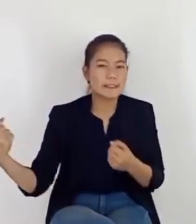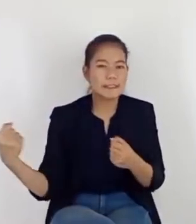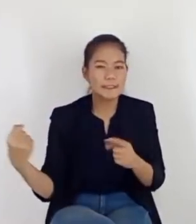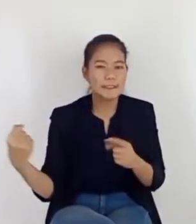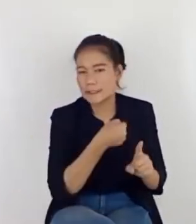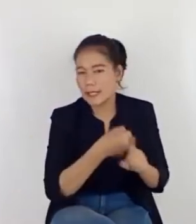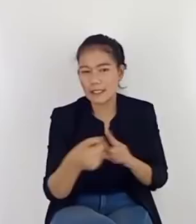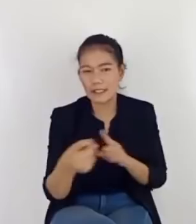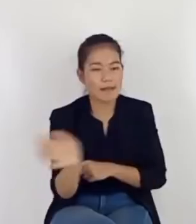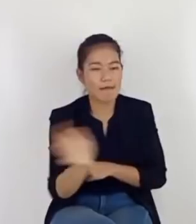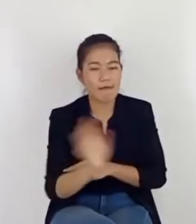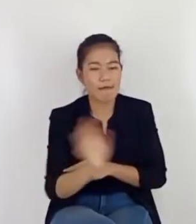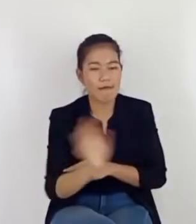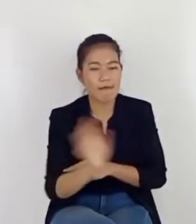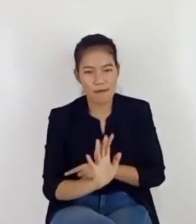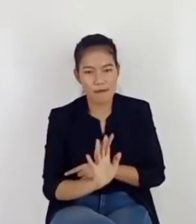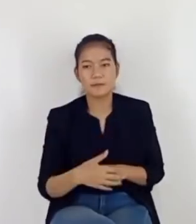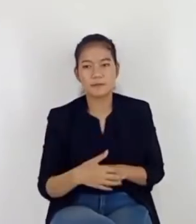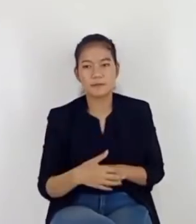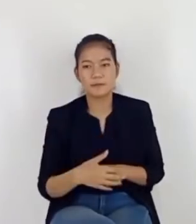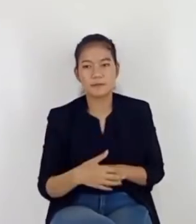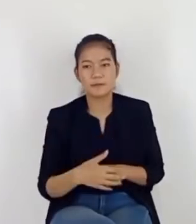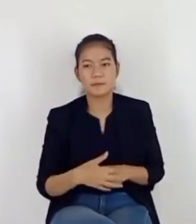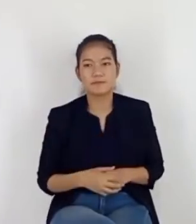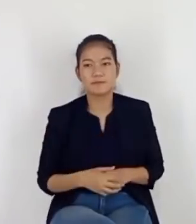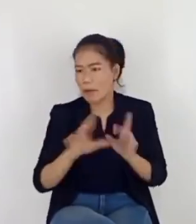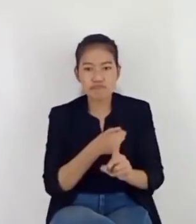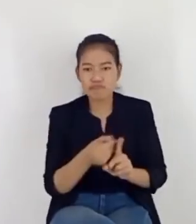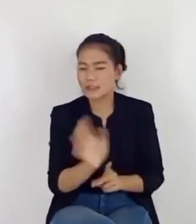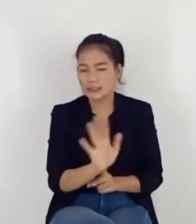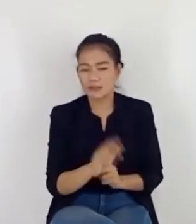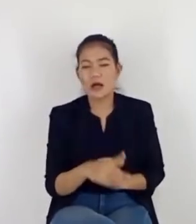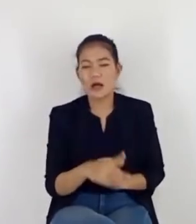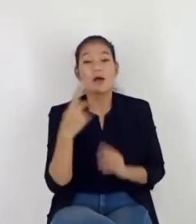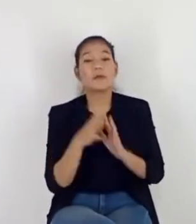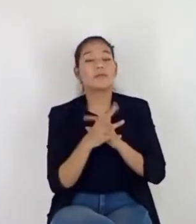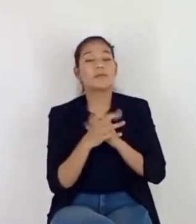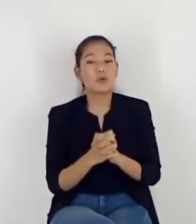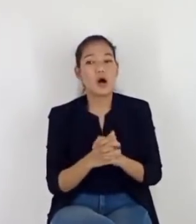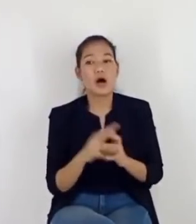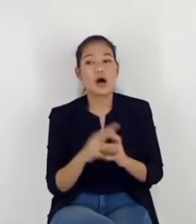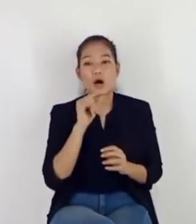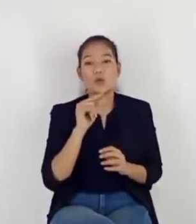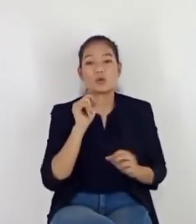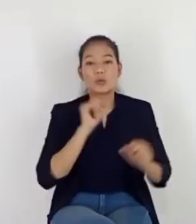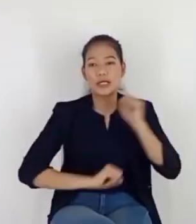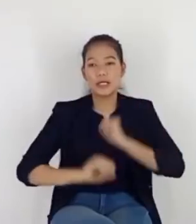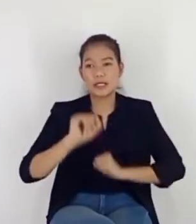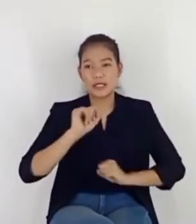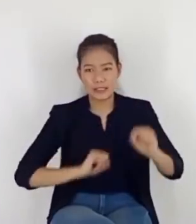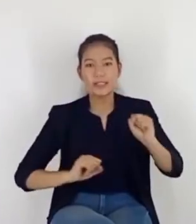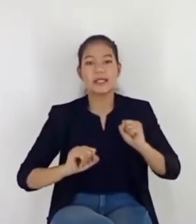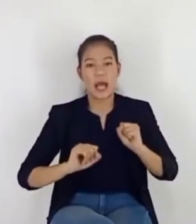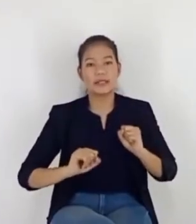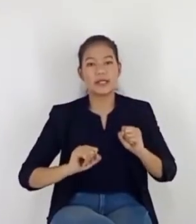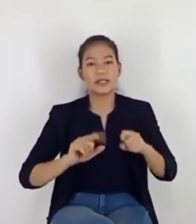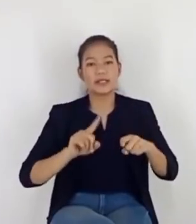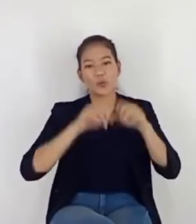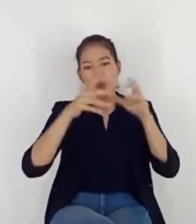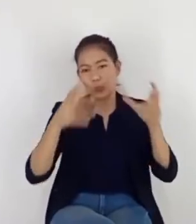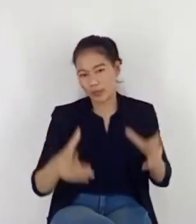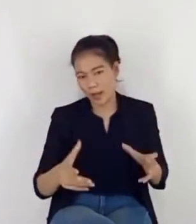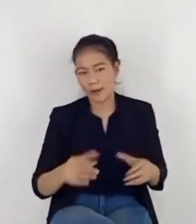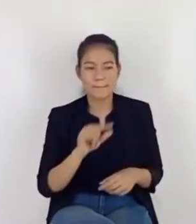kekerasan karena perbedaan agama. Kami berdoa ya Tuhan untuk setiap kegiatan yang dilakukan di GKI Kuitang,